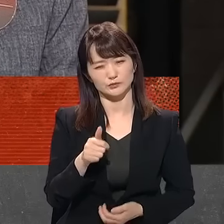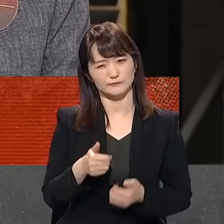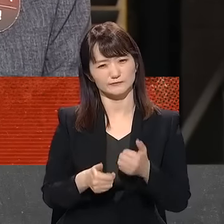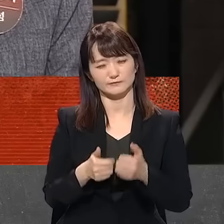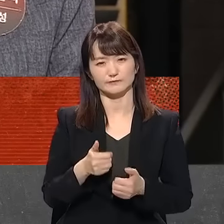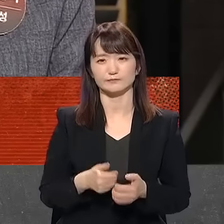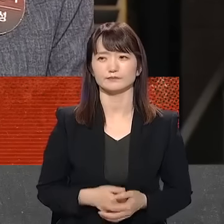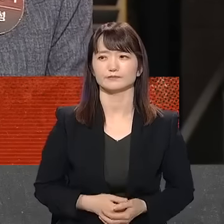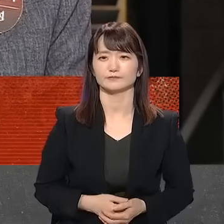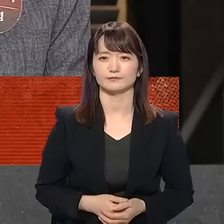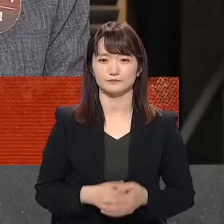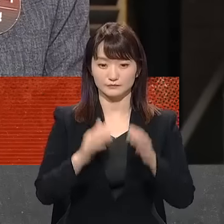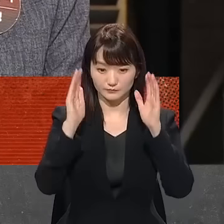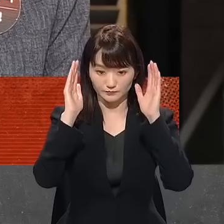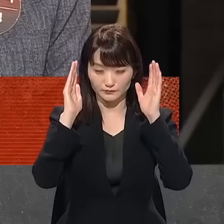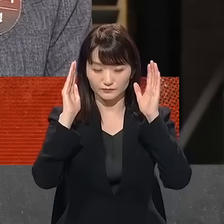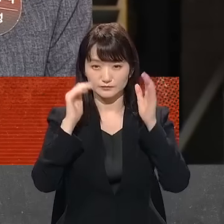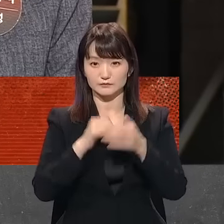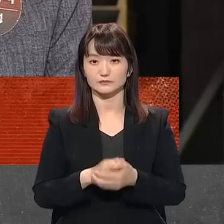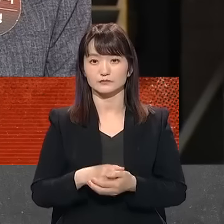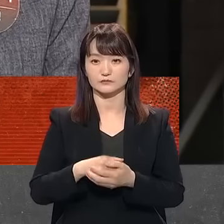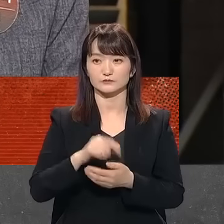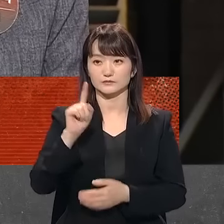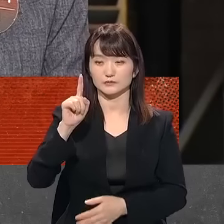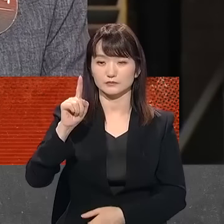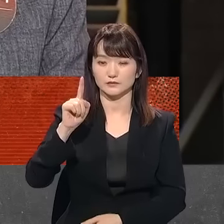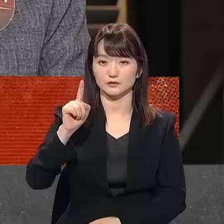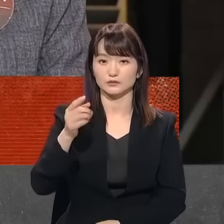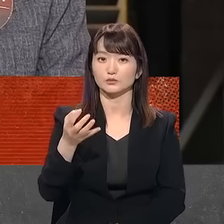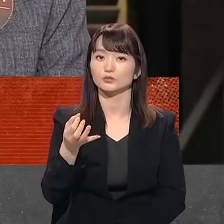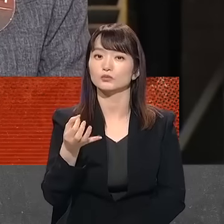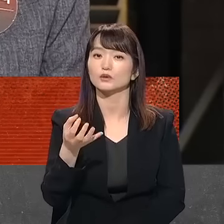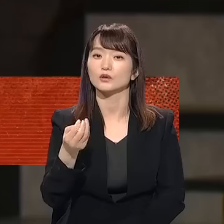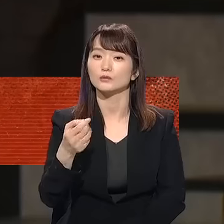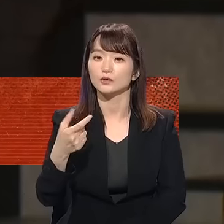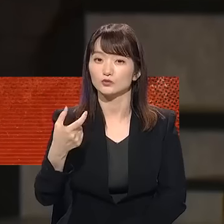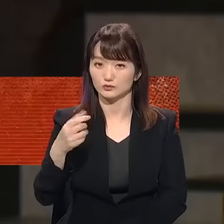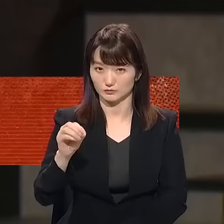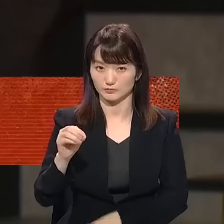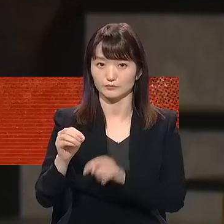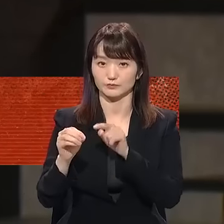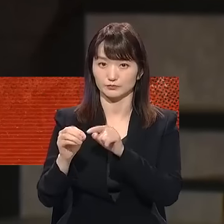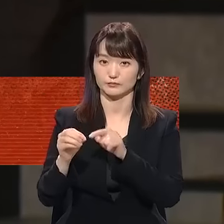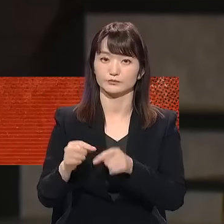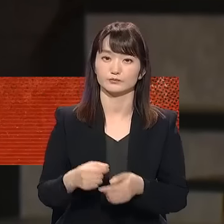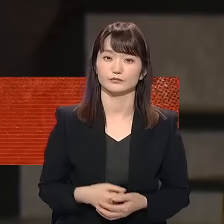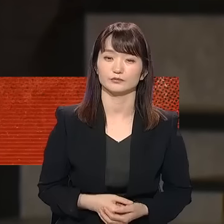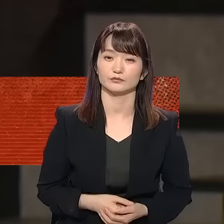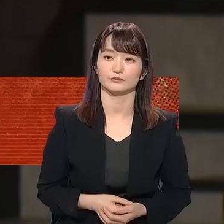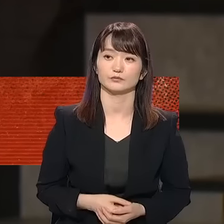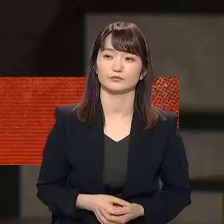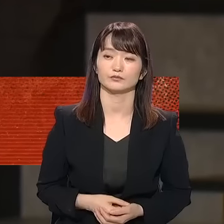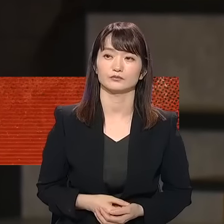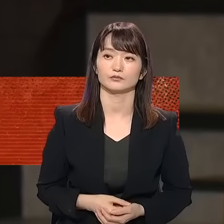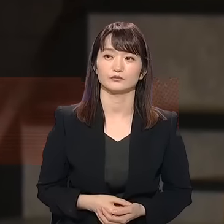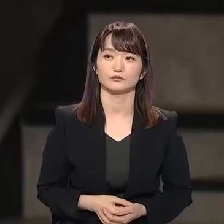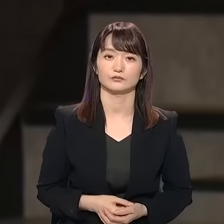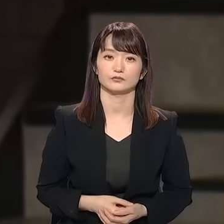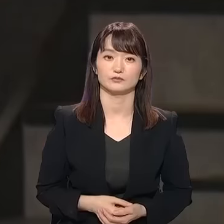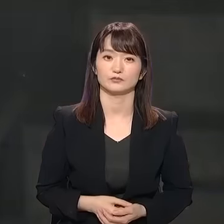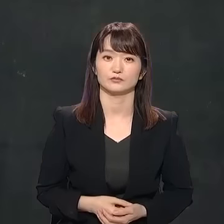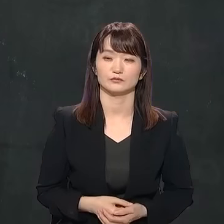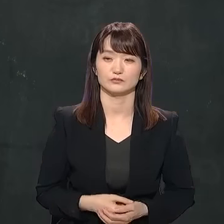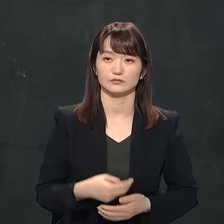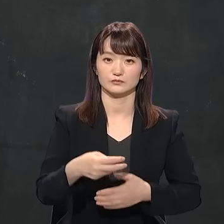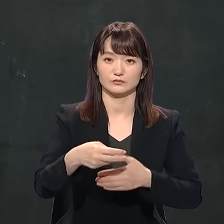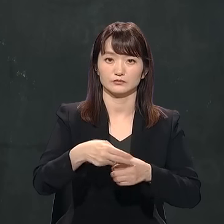해당 그 수업의 수강료가 한 번 받는데 60만 원이라고 알려져 있습니다 6만 그래서 이것을 본 그 의료 전문가가